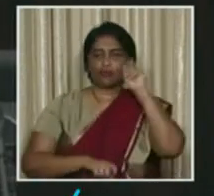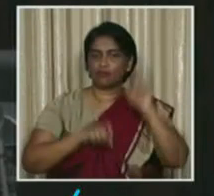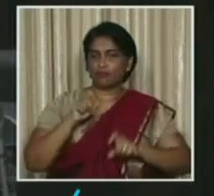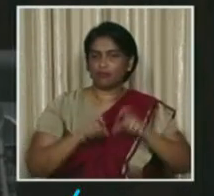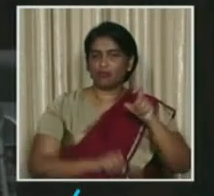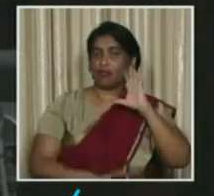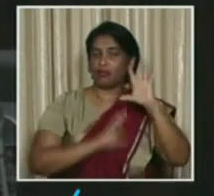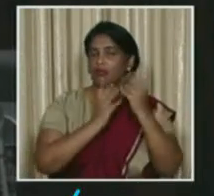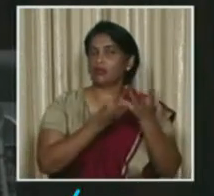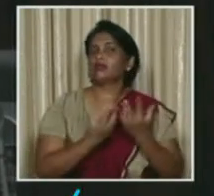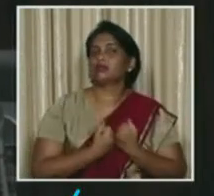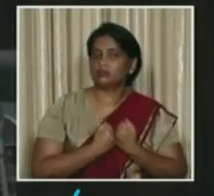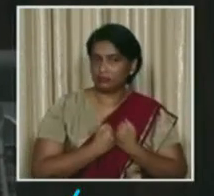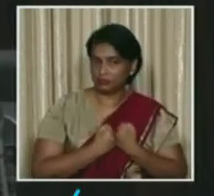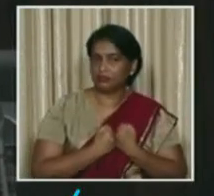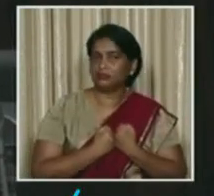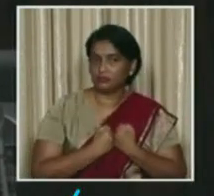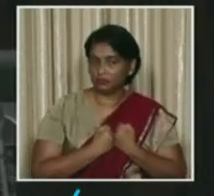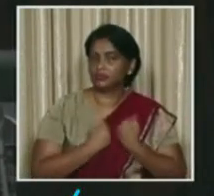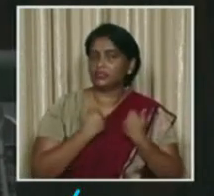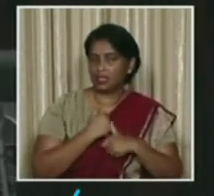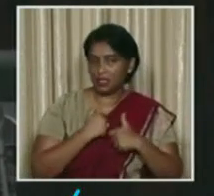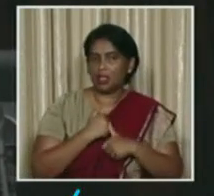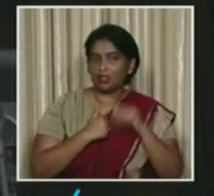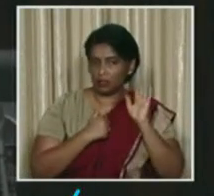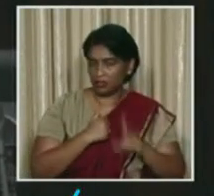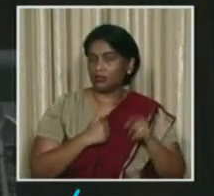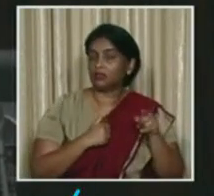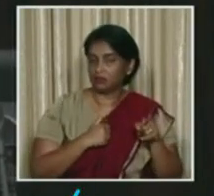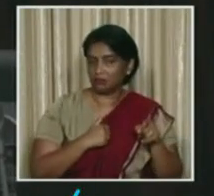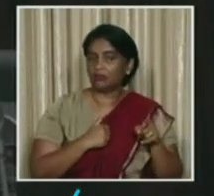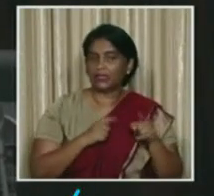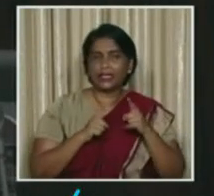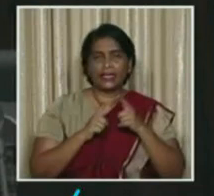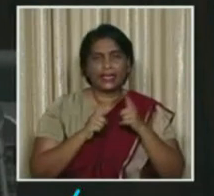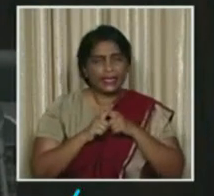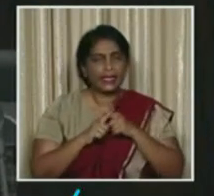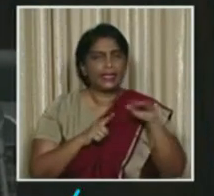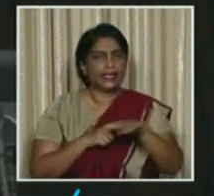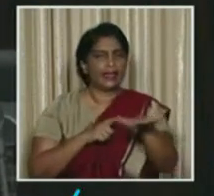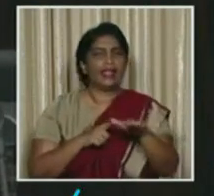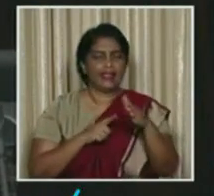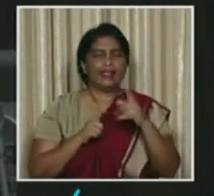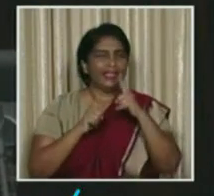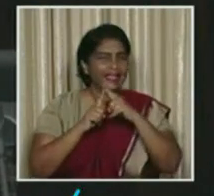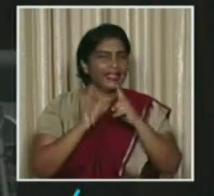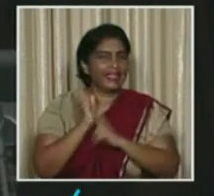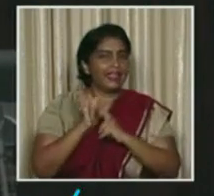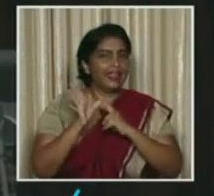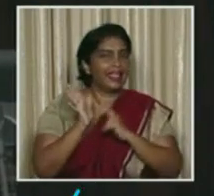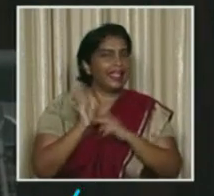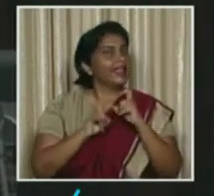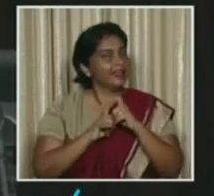ඒ තොරතුරු ලබා ගන්න පද්ධතියක් නිර්මාණය කරන්න තමයි ඒ ඊලෑන් ව්‍යාපෘතිය පටන් ගත්තේ. මොකද අද වෙනකොට